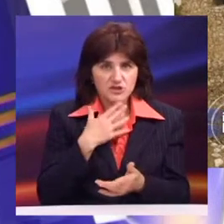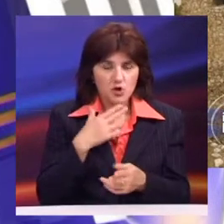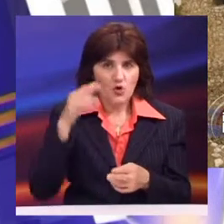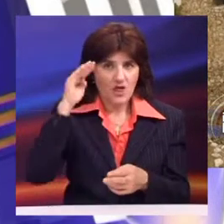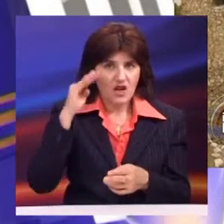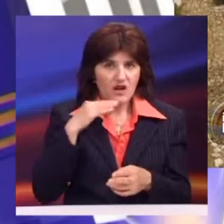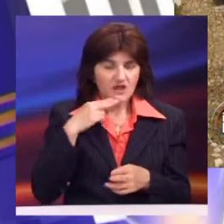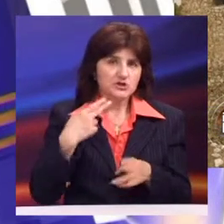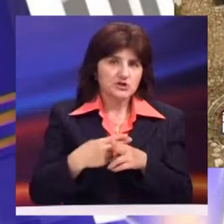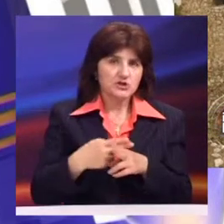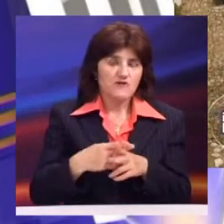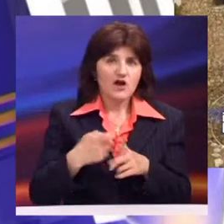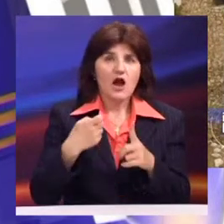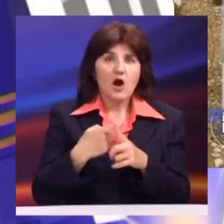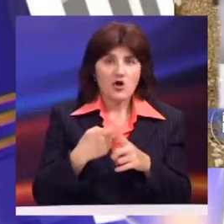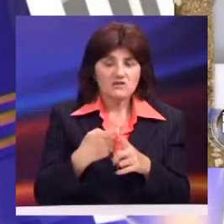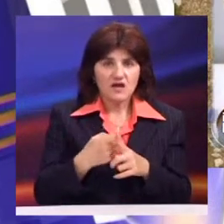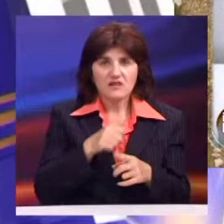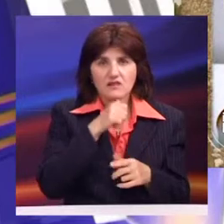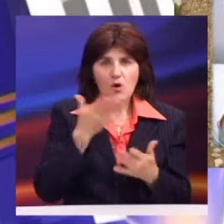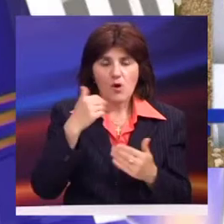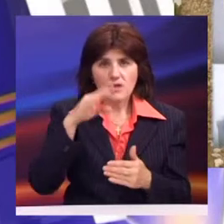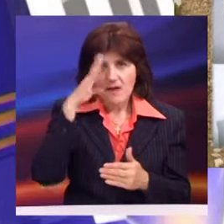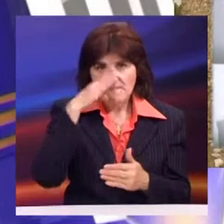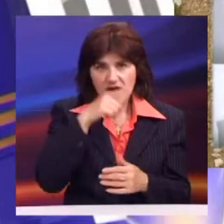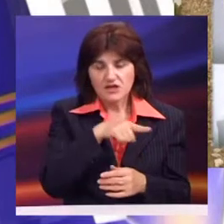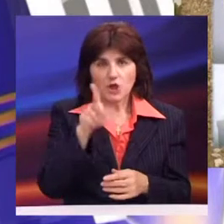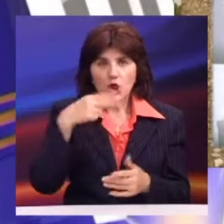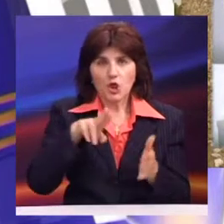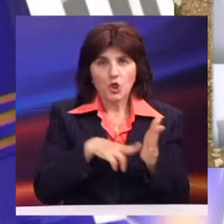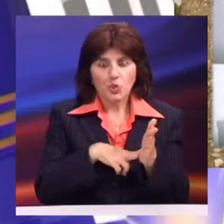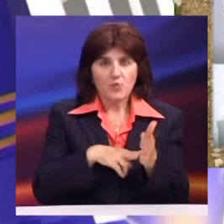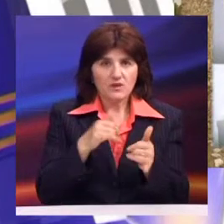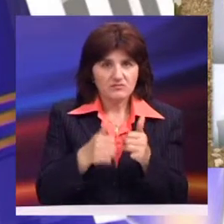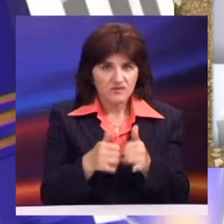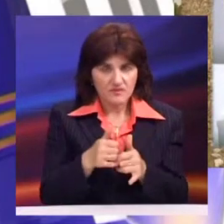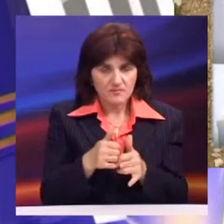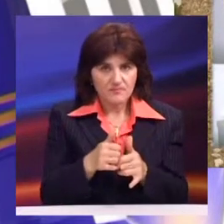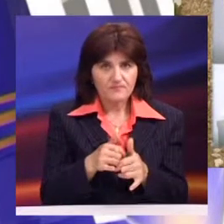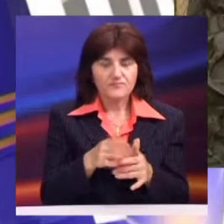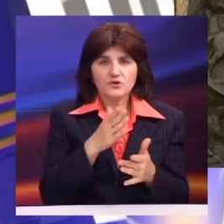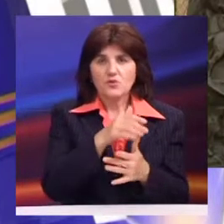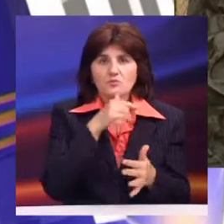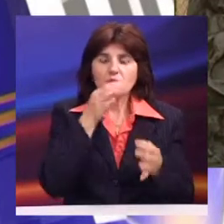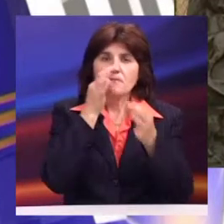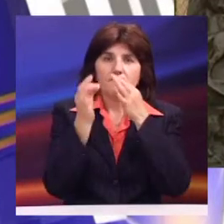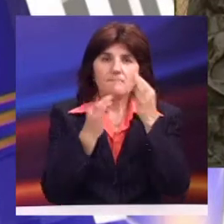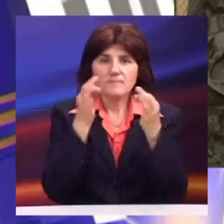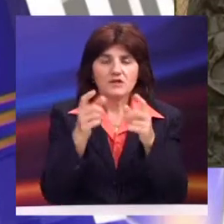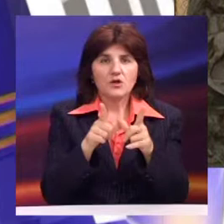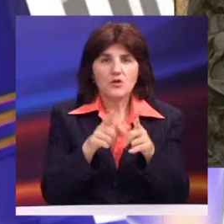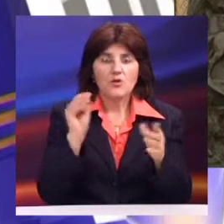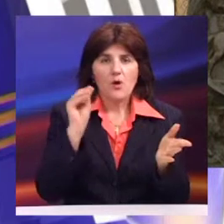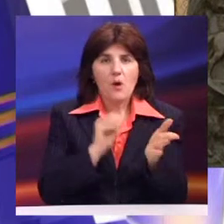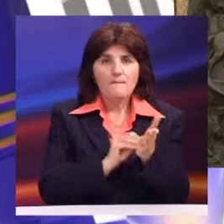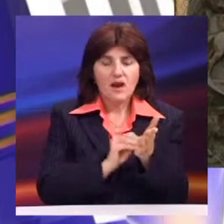Stanić iz Niša pod nazivom Konstantinov Niš trajao je od marta do 12. juna kada su proglašeni pobednici. Kviz je bio posvećen